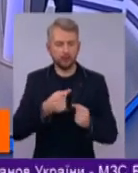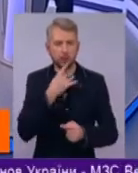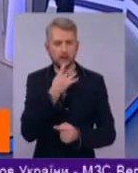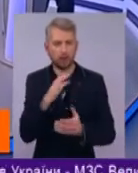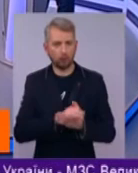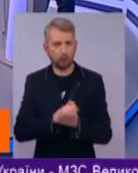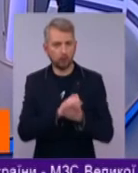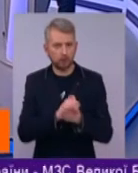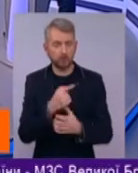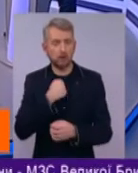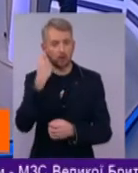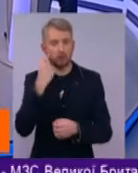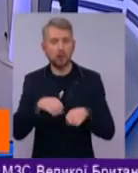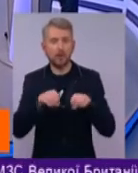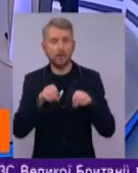Союзу, то я думаю,